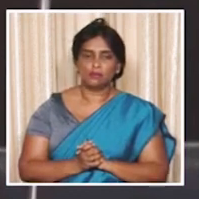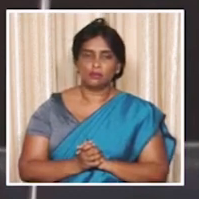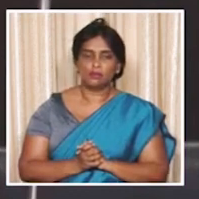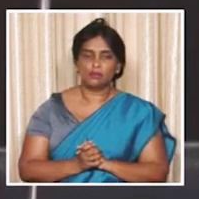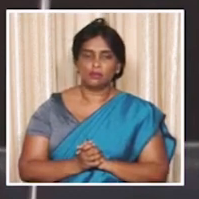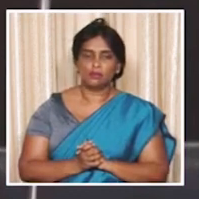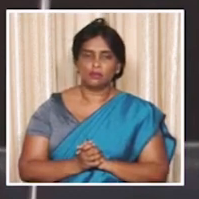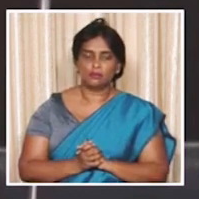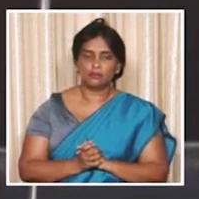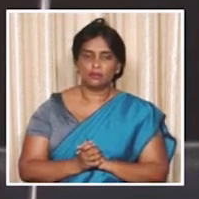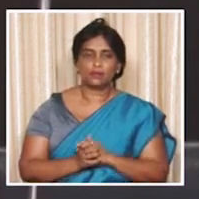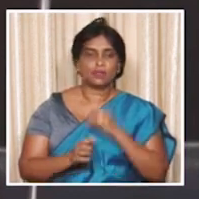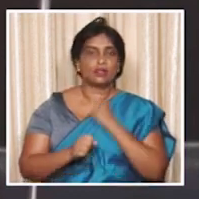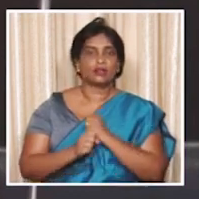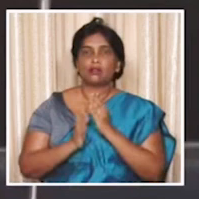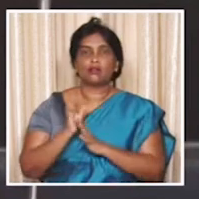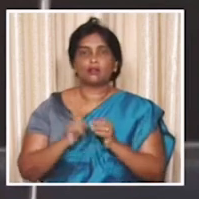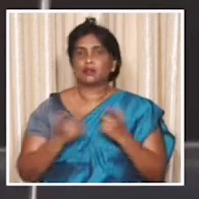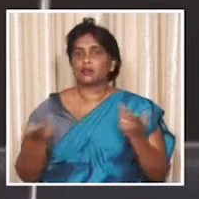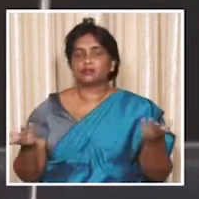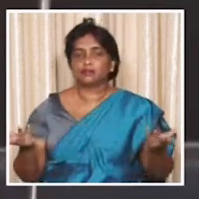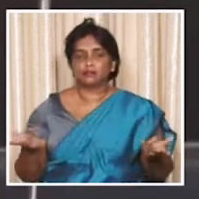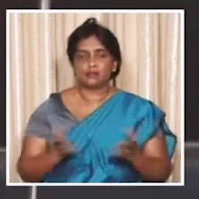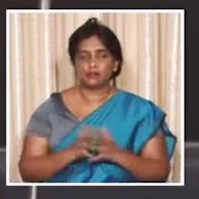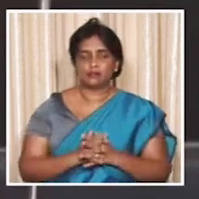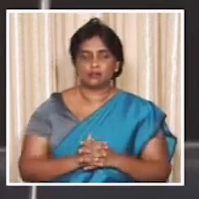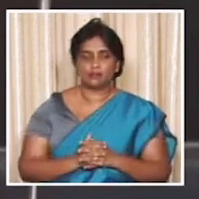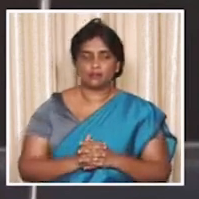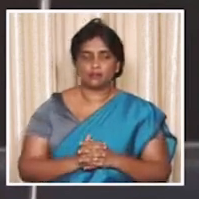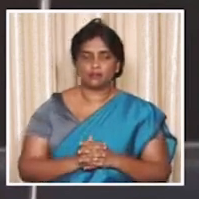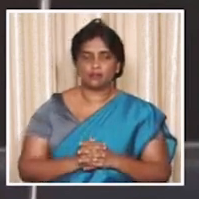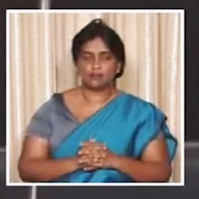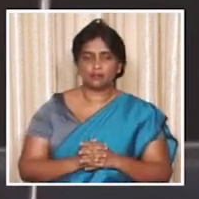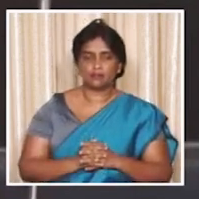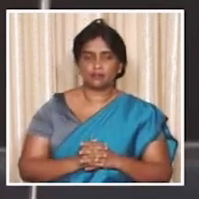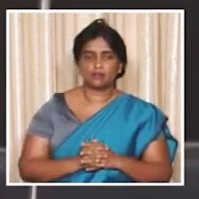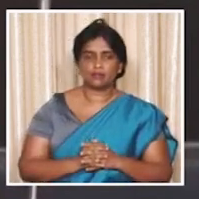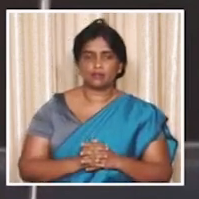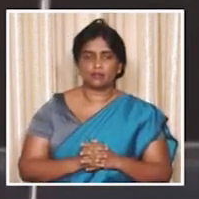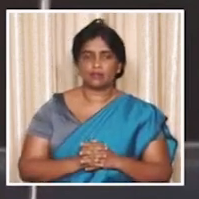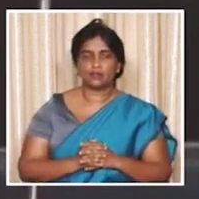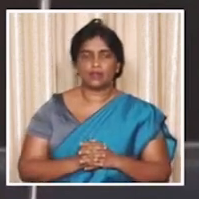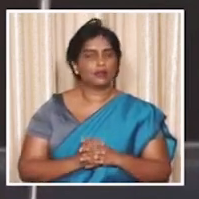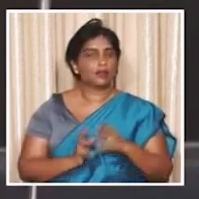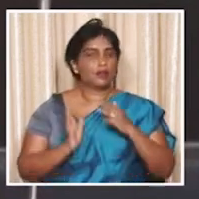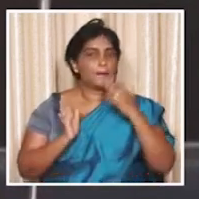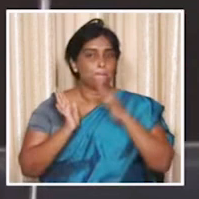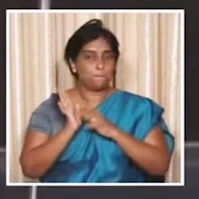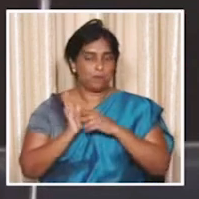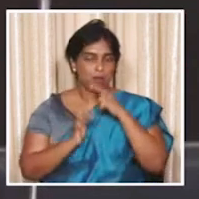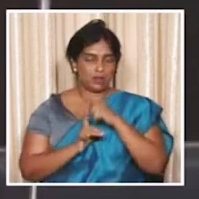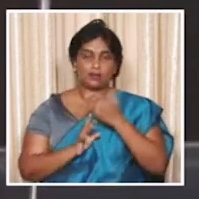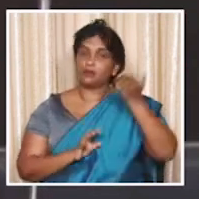ප්‍රසන්න රණතු. රාජ්‍ය ඇමතිත් නැද්ද? ආ හරි. ඇත්තටම චිලාවතුරේ මන්නාරම